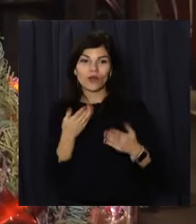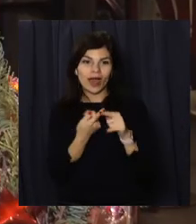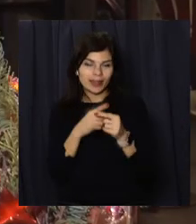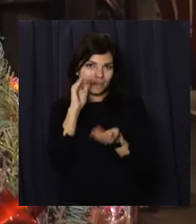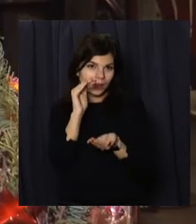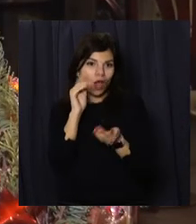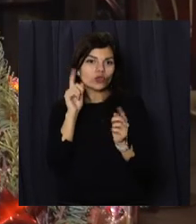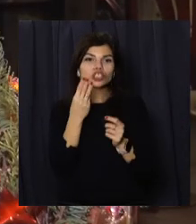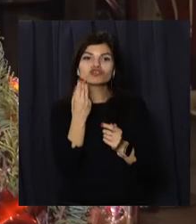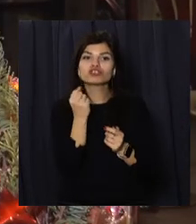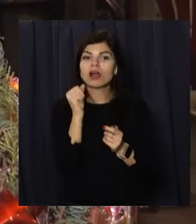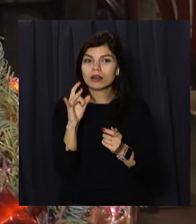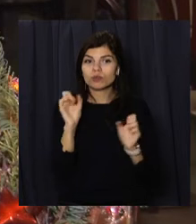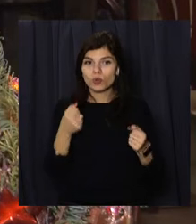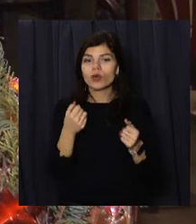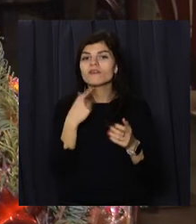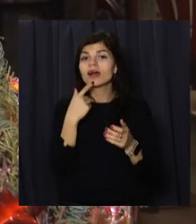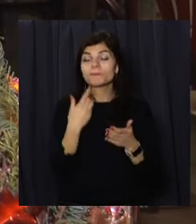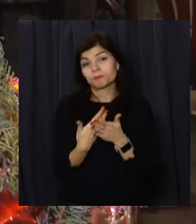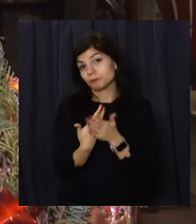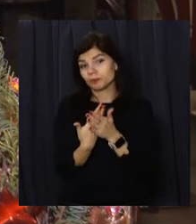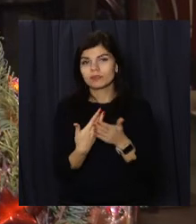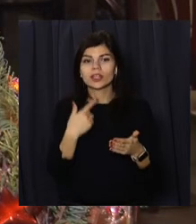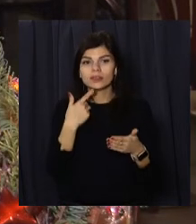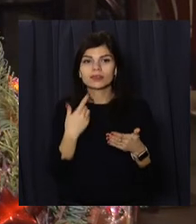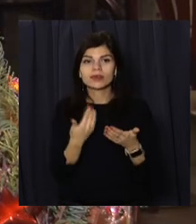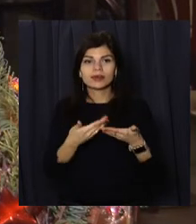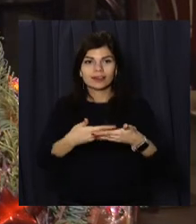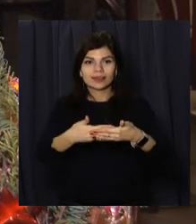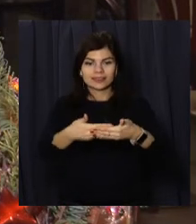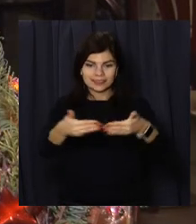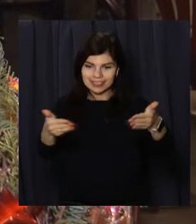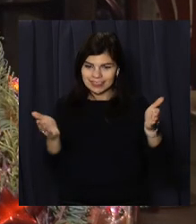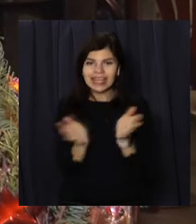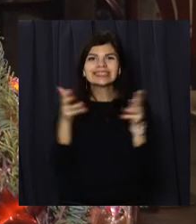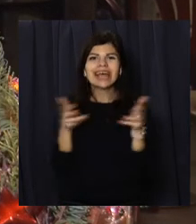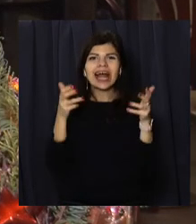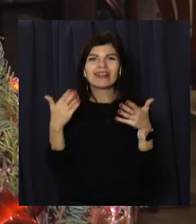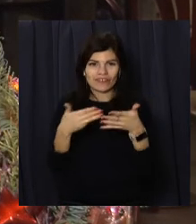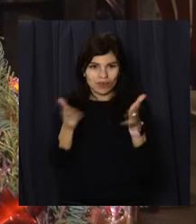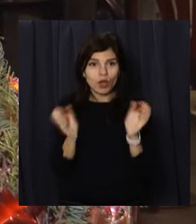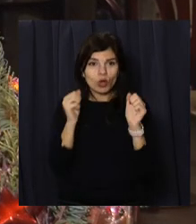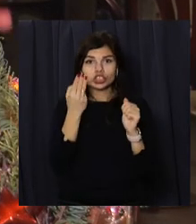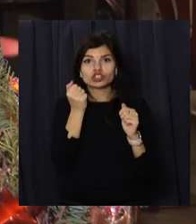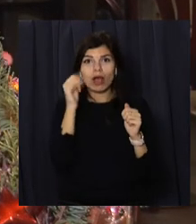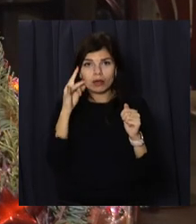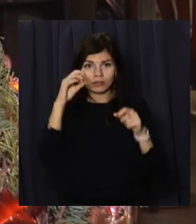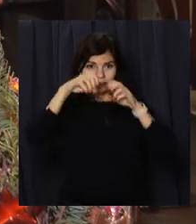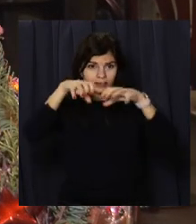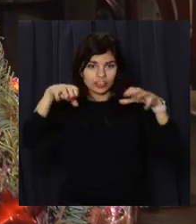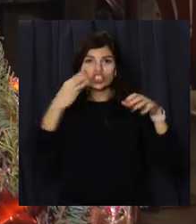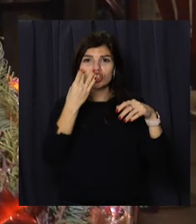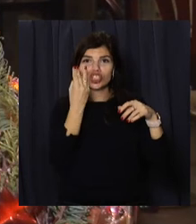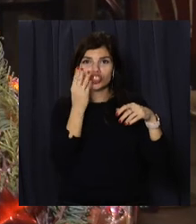блюдо, не блюдо, а таку якусь стеклянну салатницю, і в неї насипати шари і шишки. І поставити її